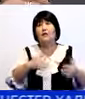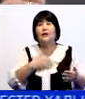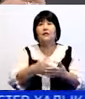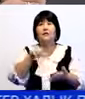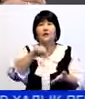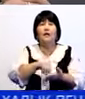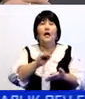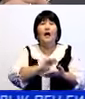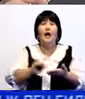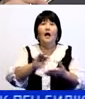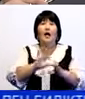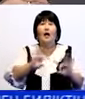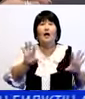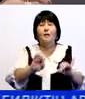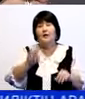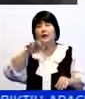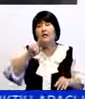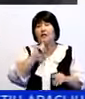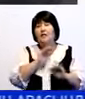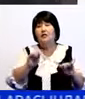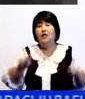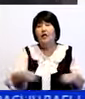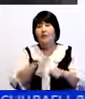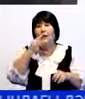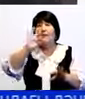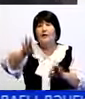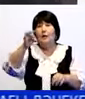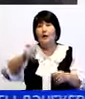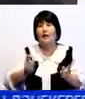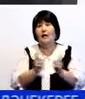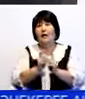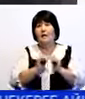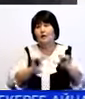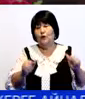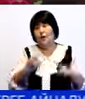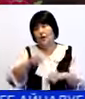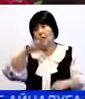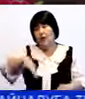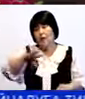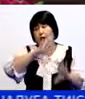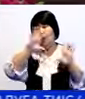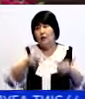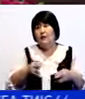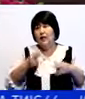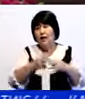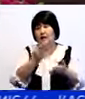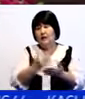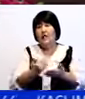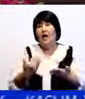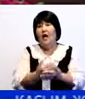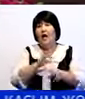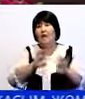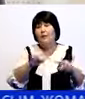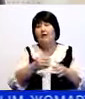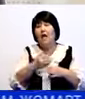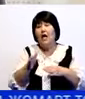тигізетін ақпараттармен қатар елдің тыныштығын бұзып, ұлтаралық араздықты ушықтырып, мемлекеттің тұтастығына әсер ететін ақпаратты ажырата